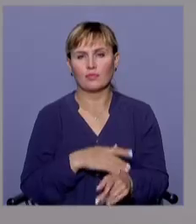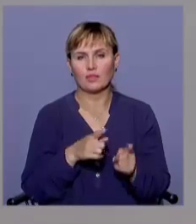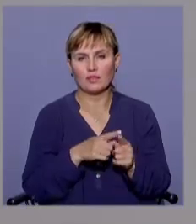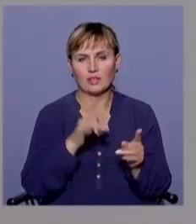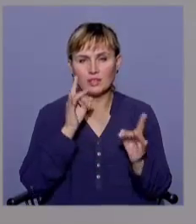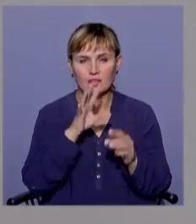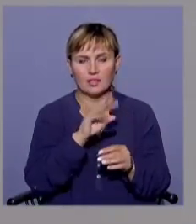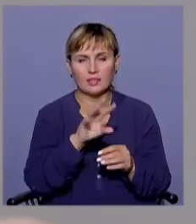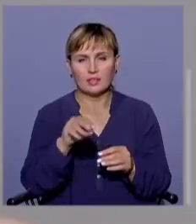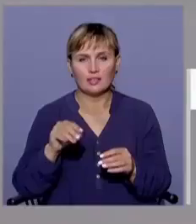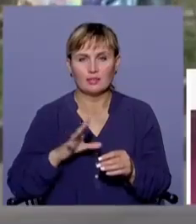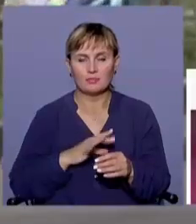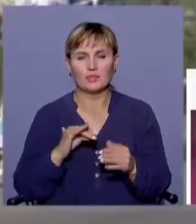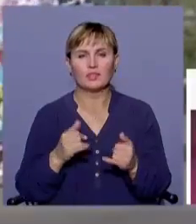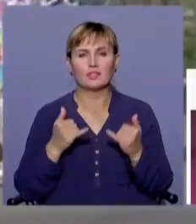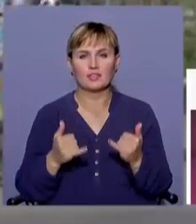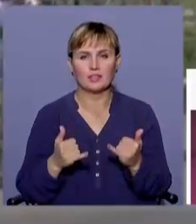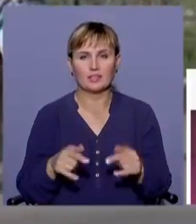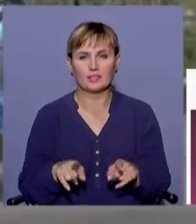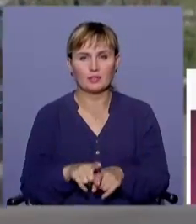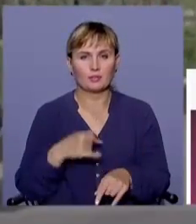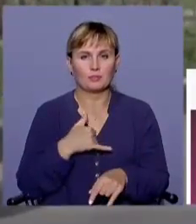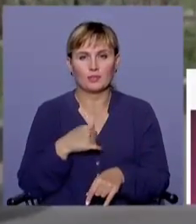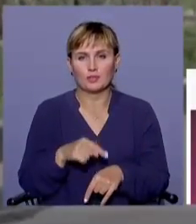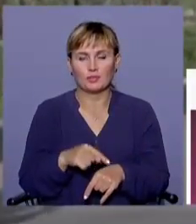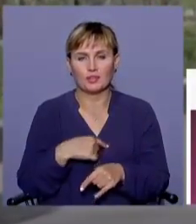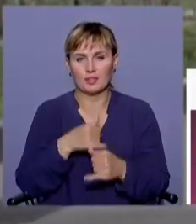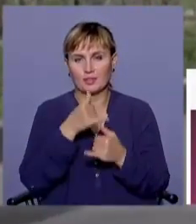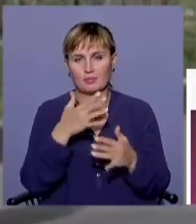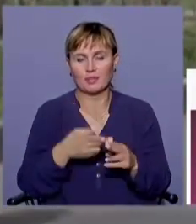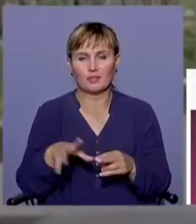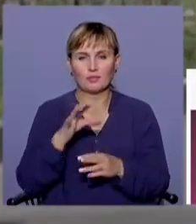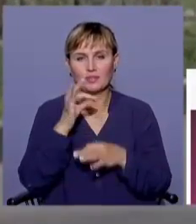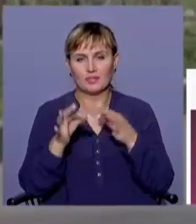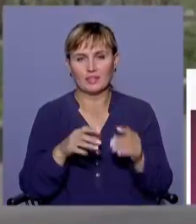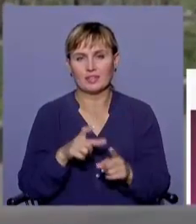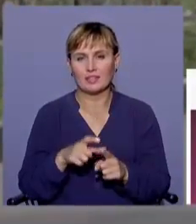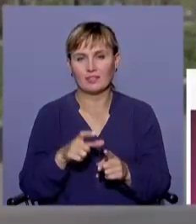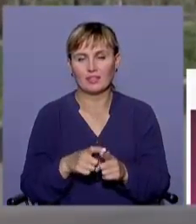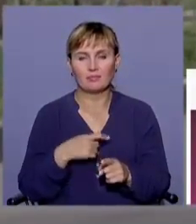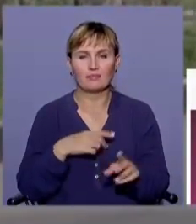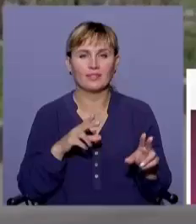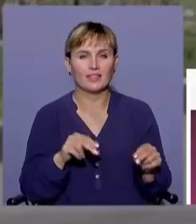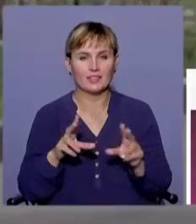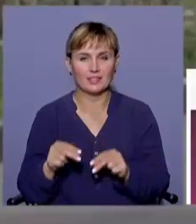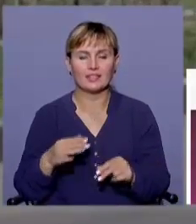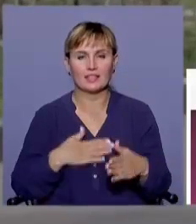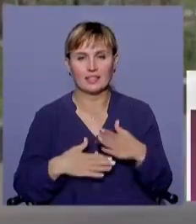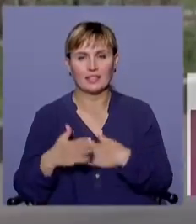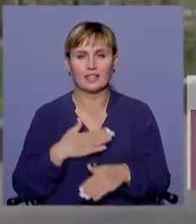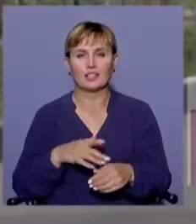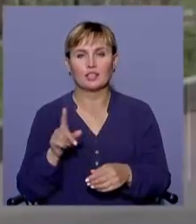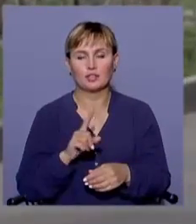как говорится. И сейчас даже столько эмоций у меня, я даже не могу это все высказать словами. Я счастлива, рада,